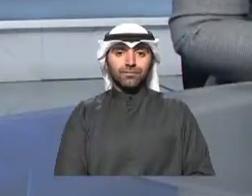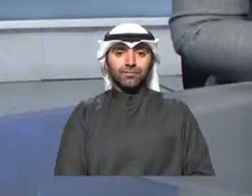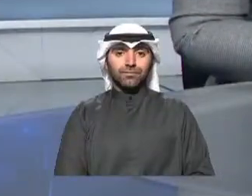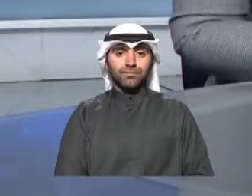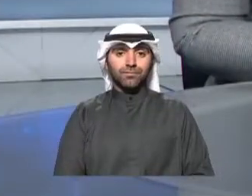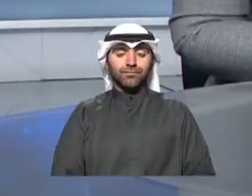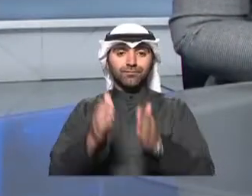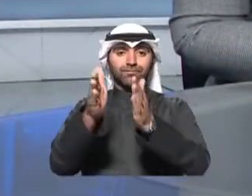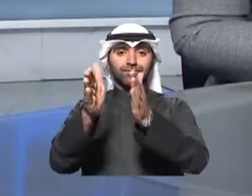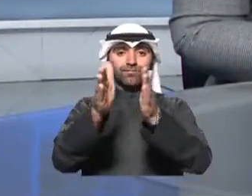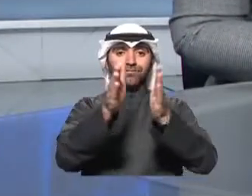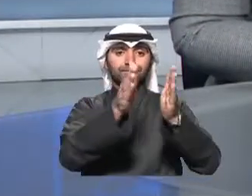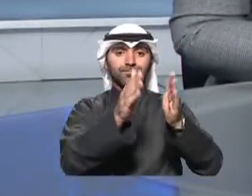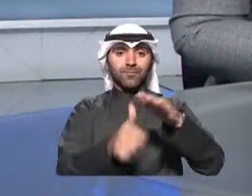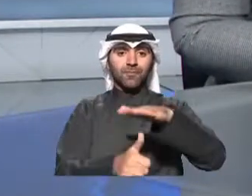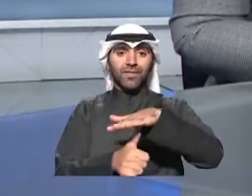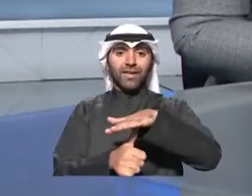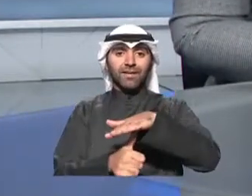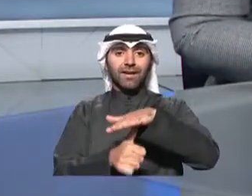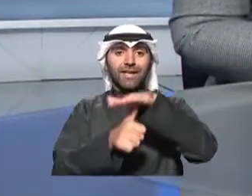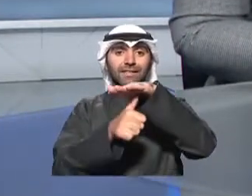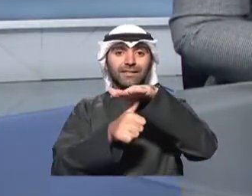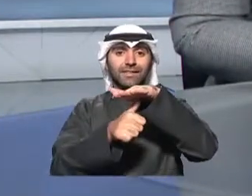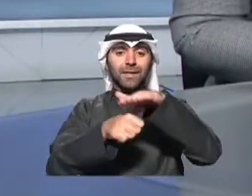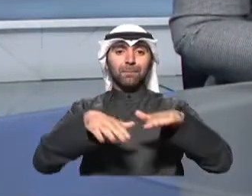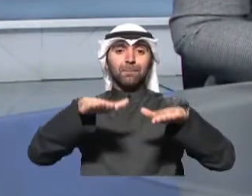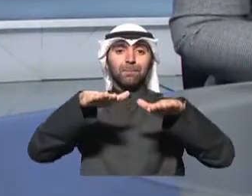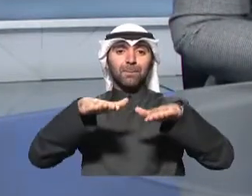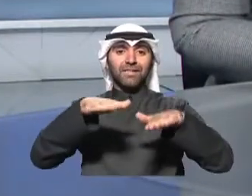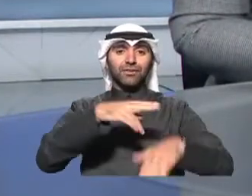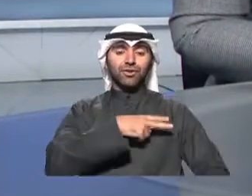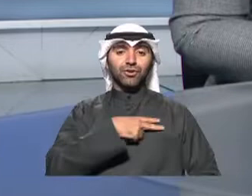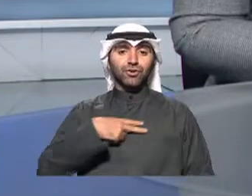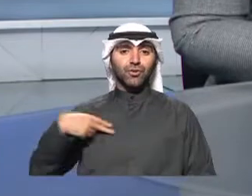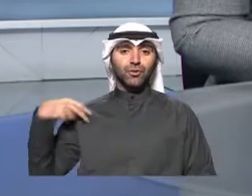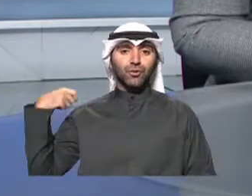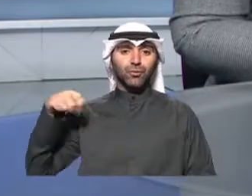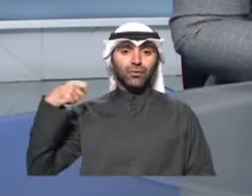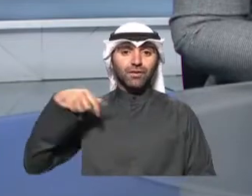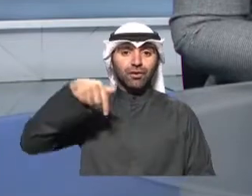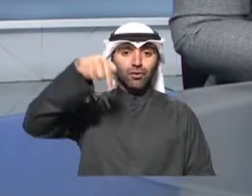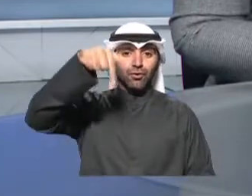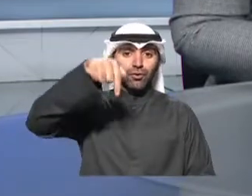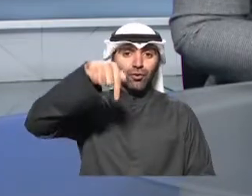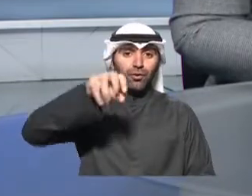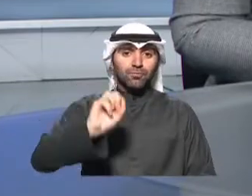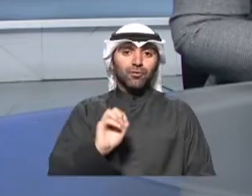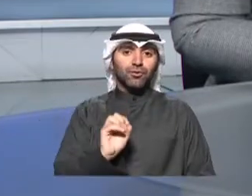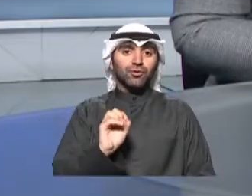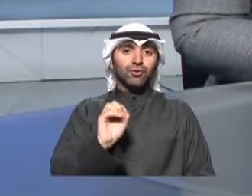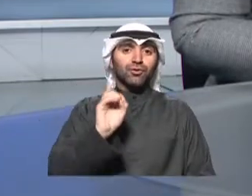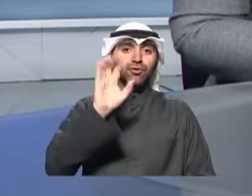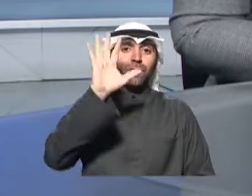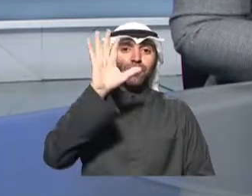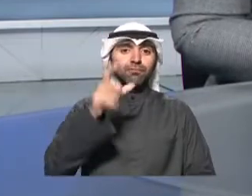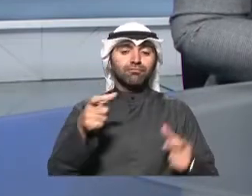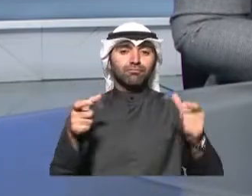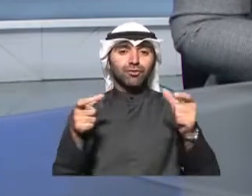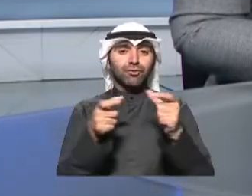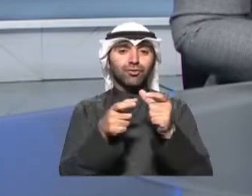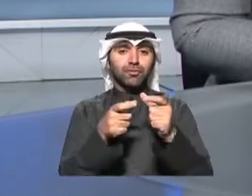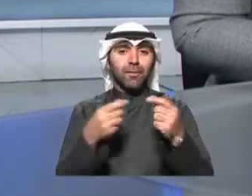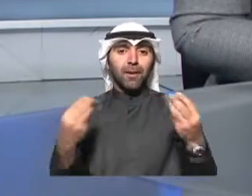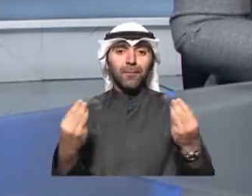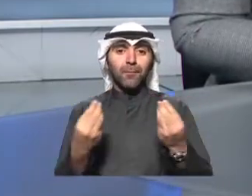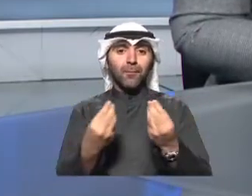عقد سمو الشيخ صباح خالد الحمد الصباح رئيس مجلس الوزراء اجتماعا صباح اليوم في مجلس الأمة مع عدد من